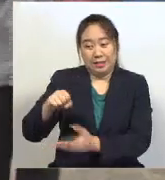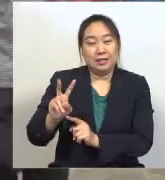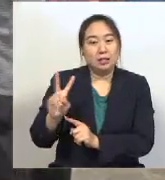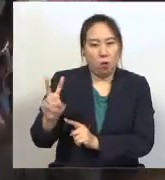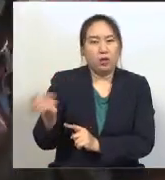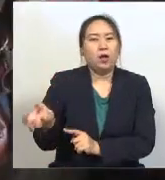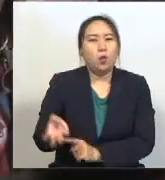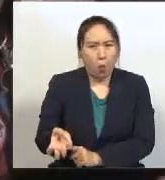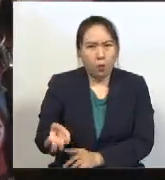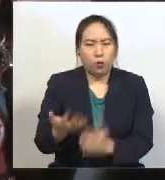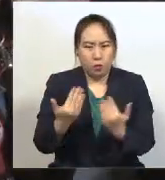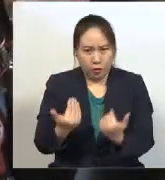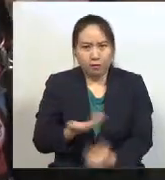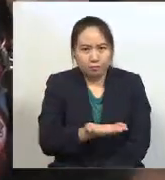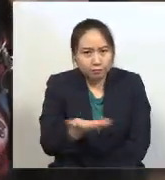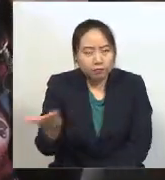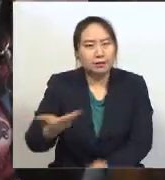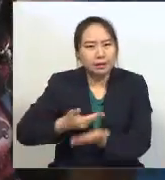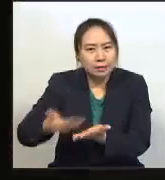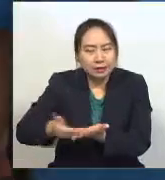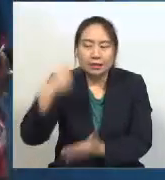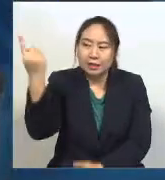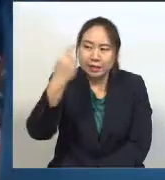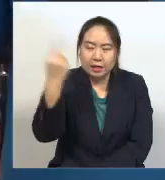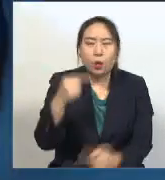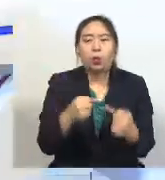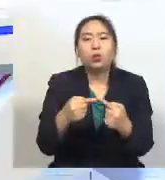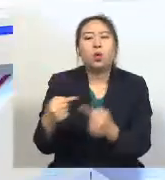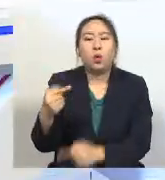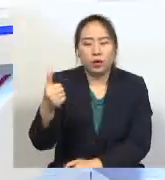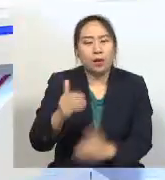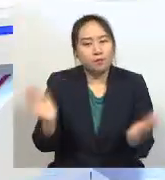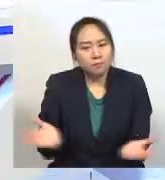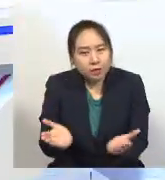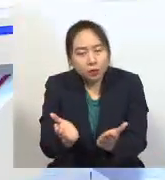อยู่นะคะคุณผู้ชมสามารถที่จะไปใช้จ่ายท่องเที่ยวกันต่อเนื่องได้เพื่อกระตุ้นเศรษฐกิจค่ะ